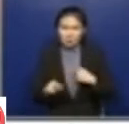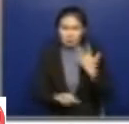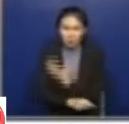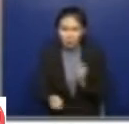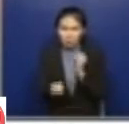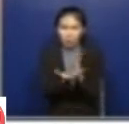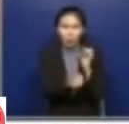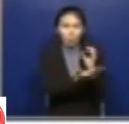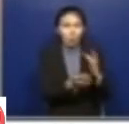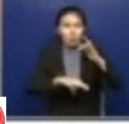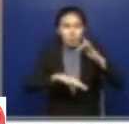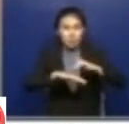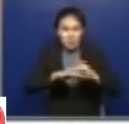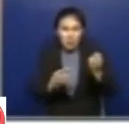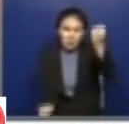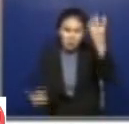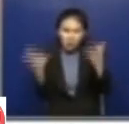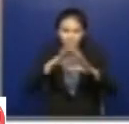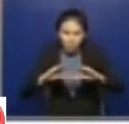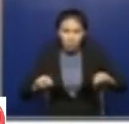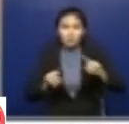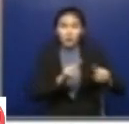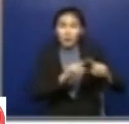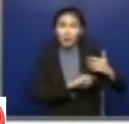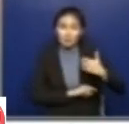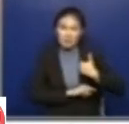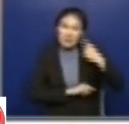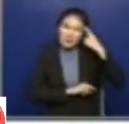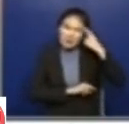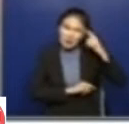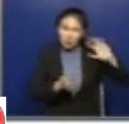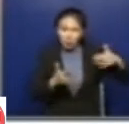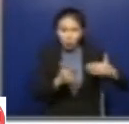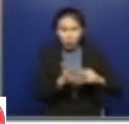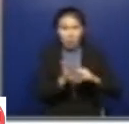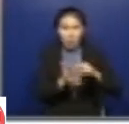รมชาติและวิถีของคนในพื้นที่ไปอย่างไม่มีวันหวนกลับ